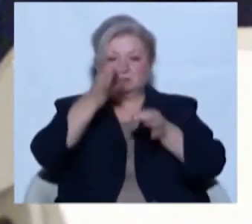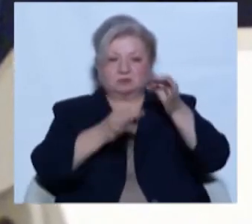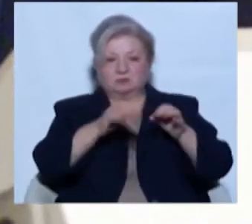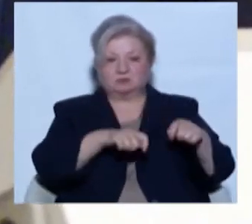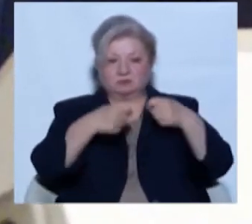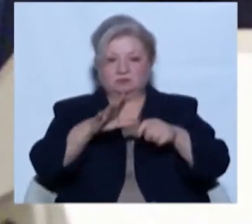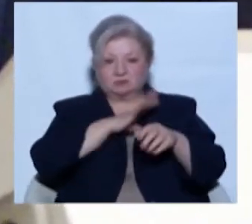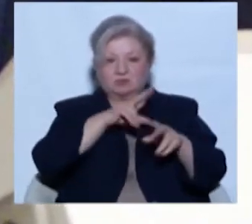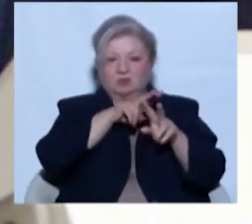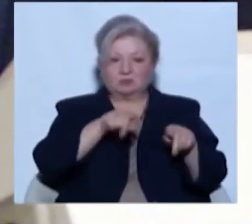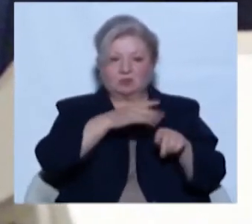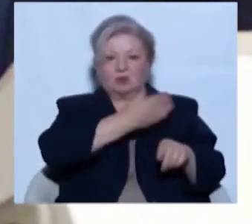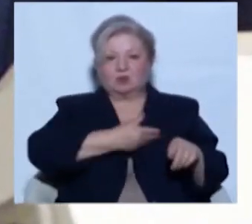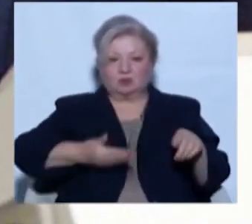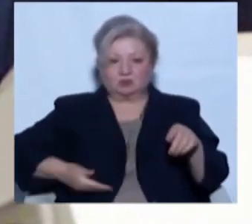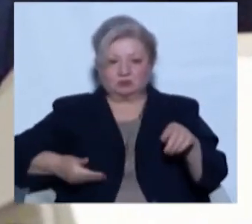როგორც იუგოსლავიაში